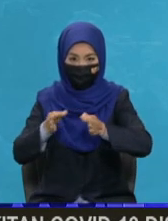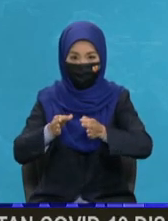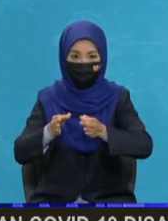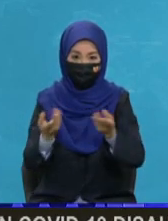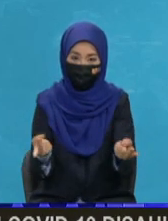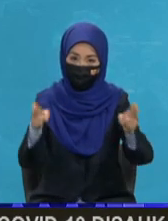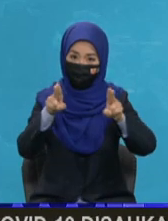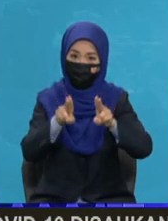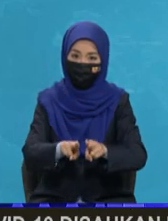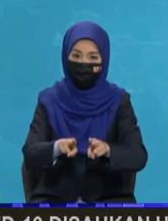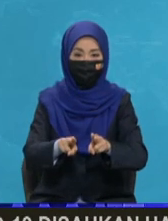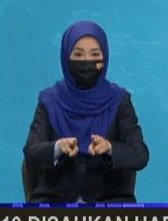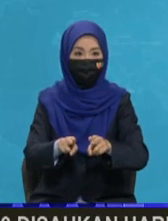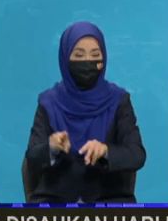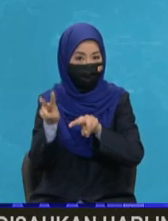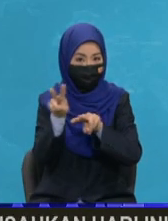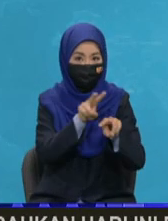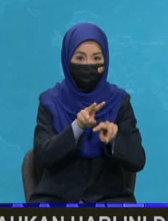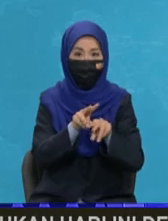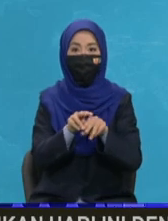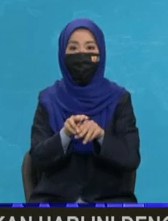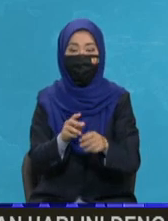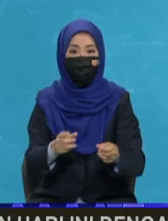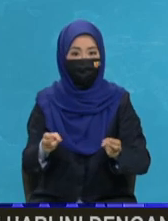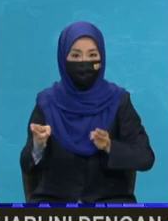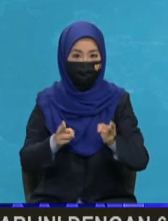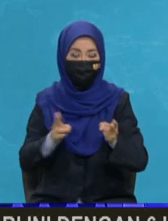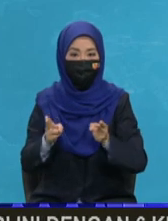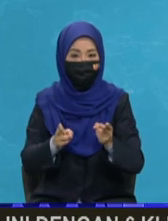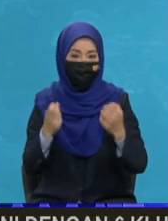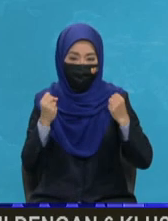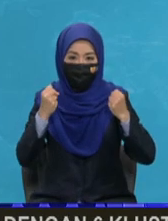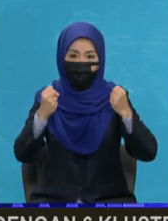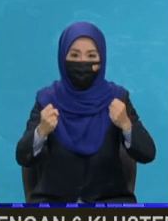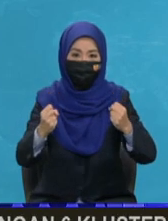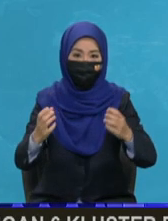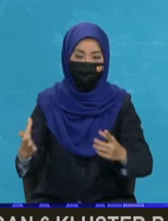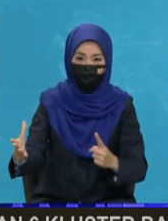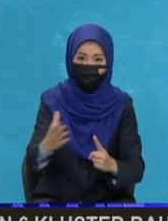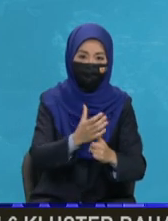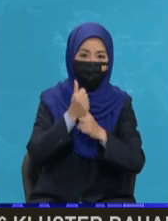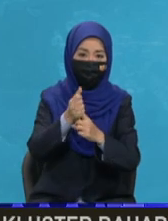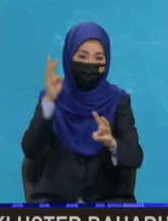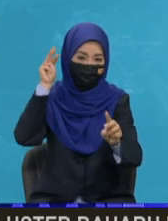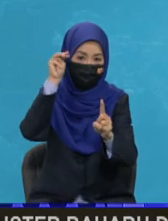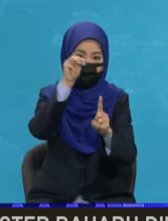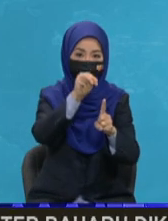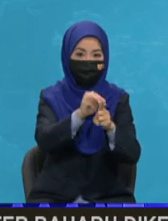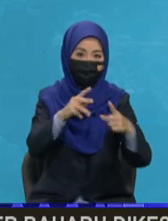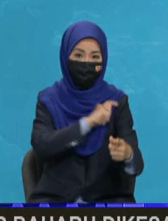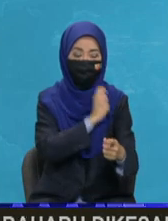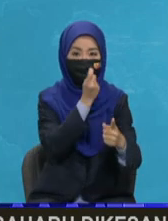deklarasi tersebut juga dipacu oleh UC bersungguh-sungguh ASEAN dalam mencapai matlamat keselamatan tenaga